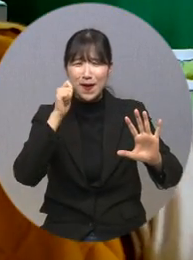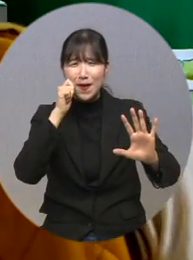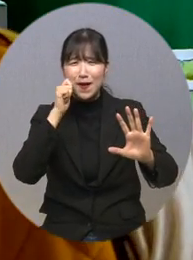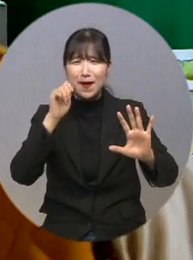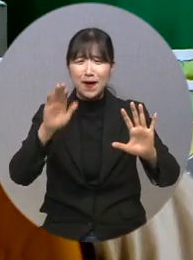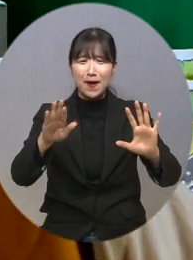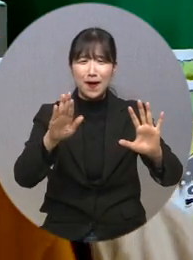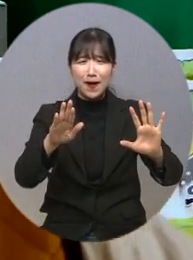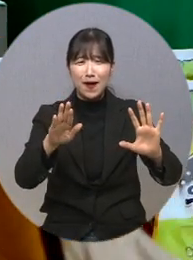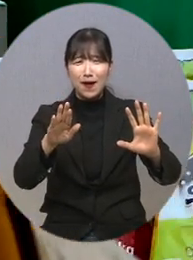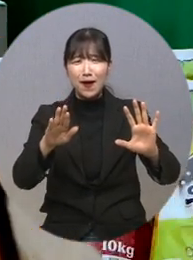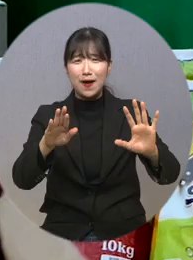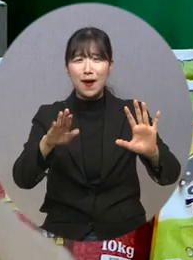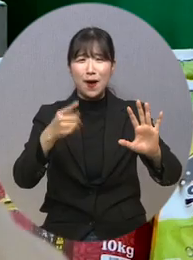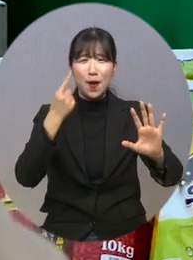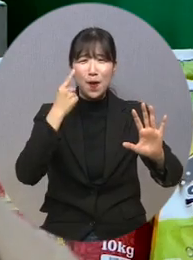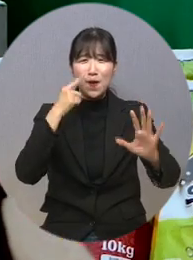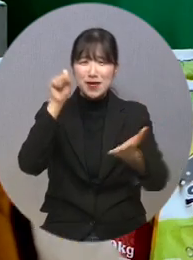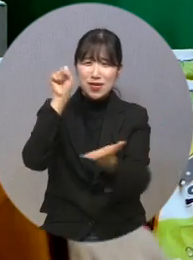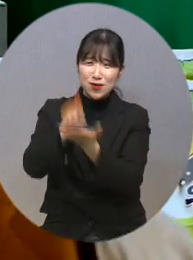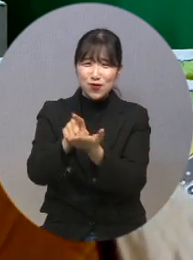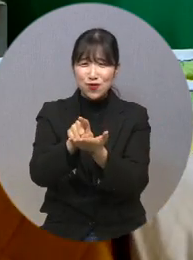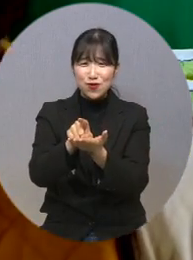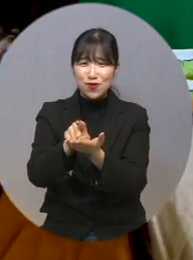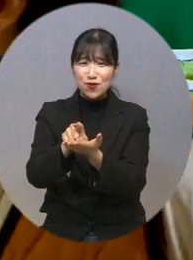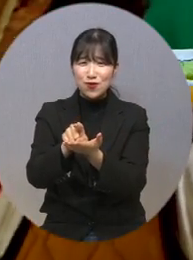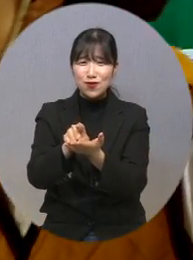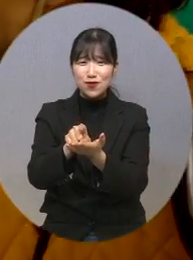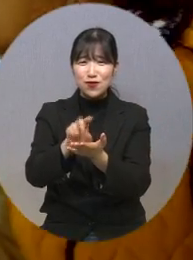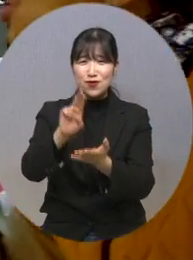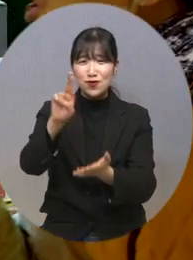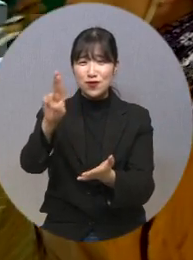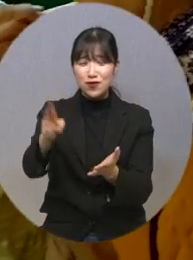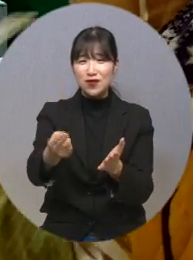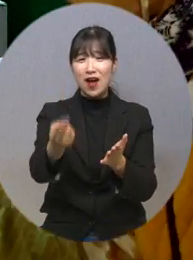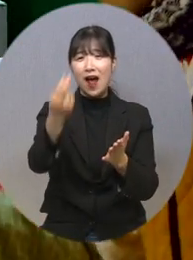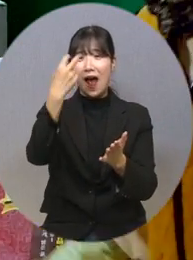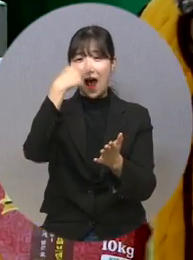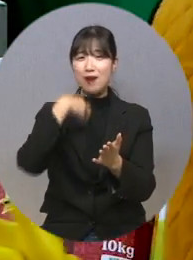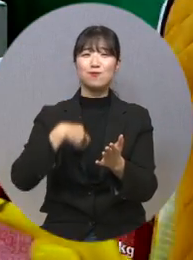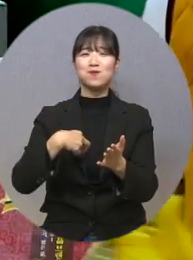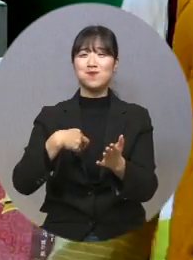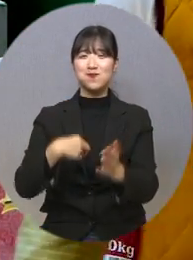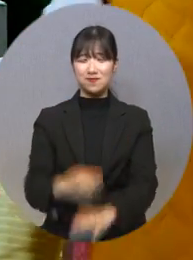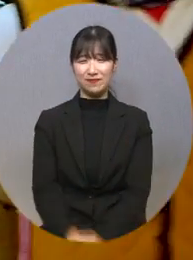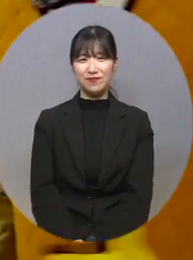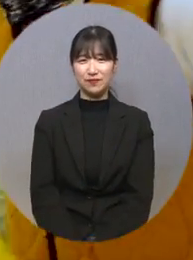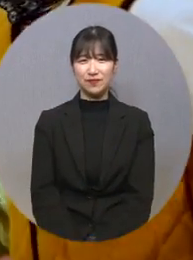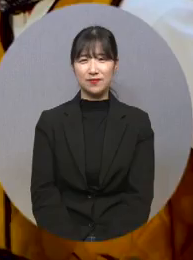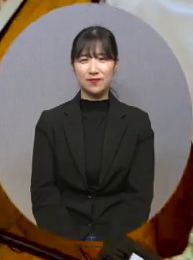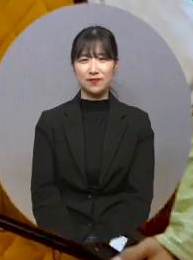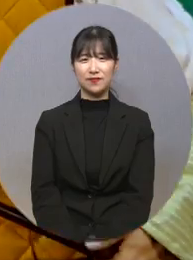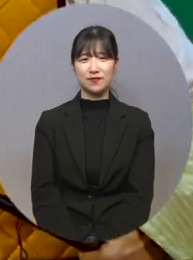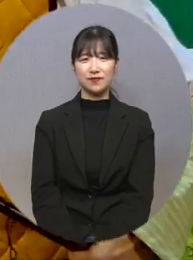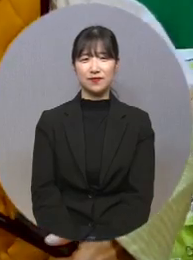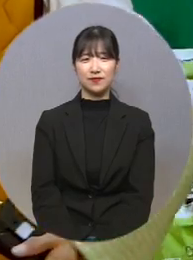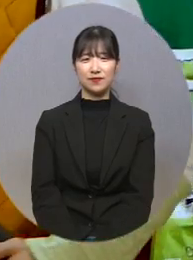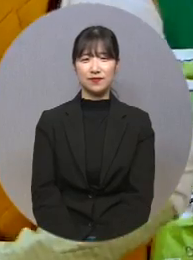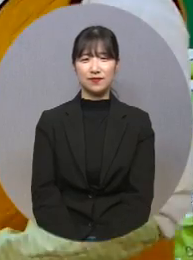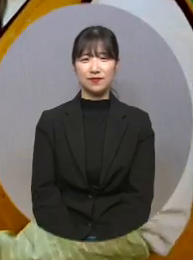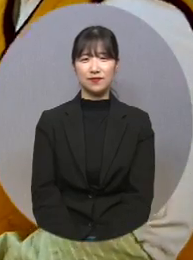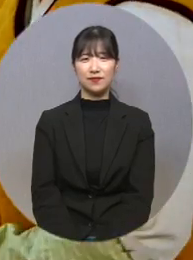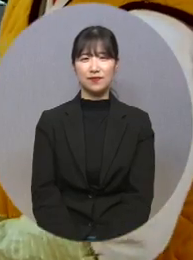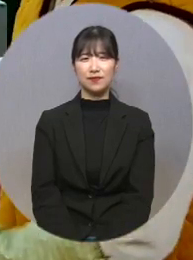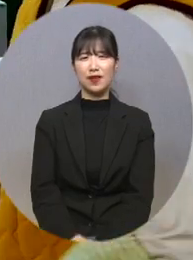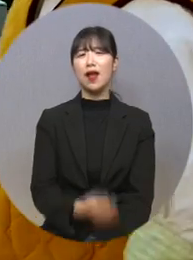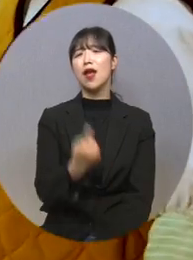앞으로! 자, 슛! 슛! 카메라 앞으로! 슛! 자, 이거 슛! 안 돼! 근데 어떡해요?